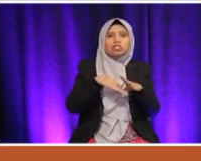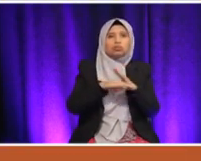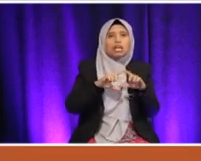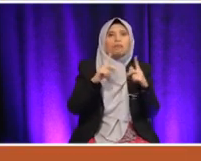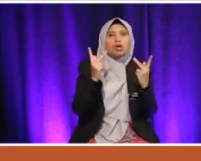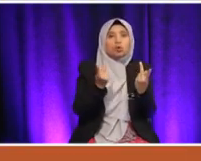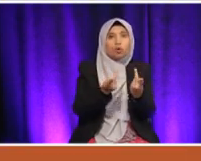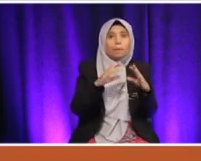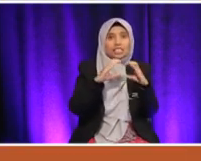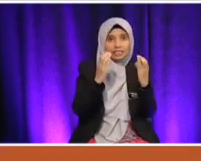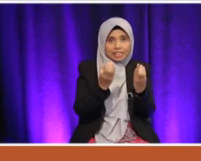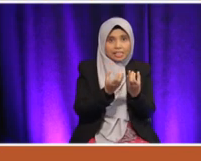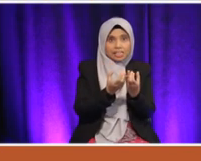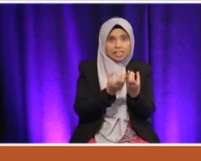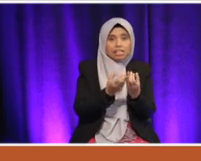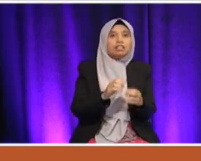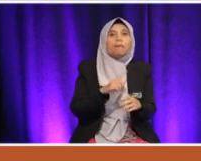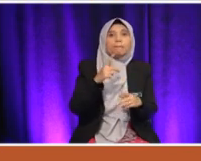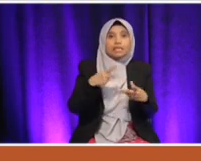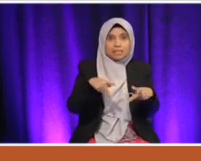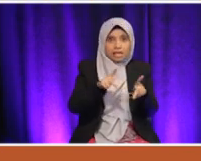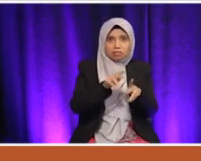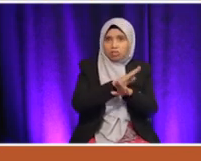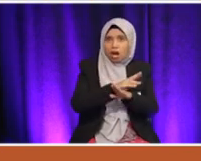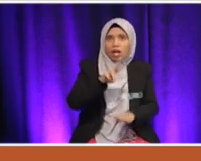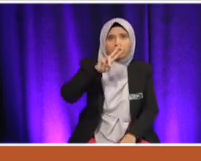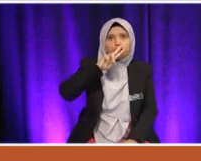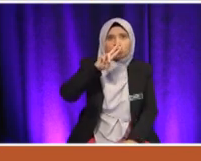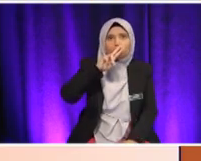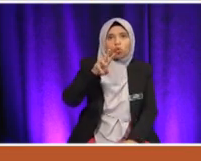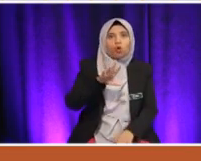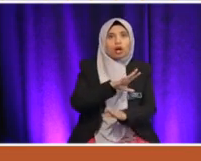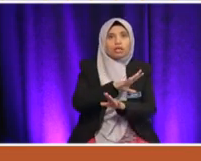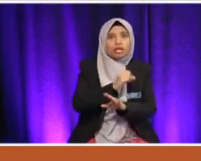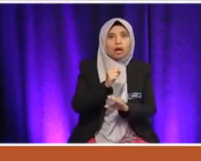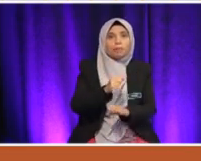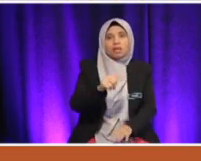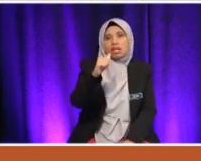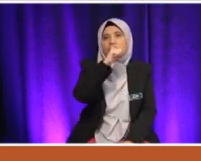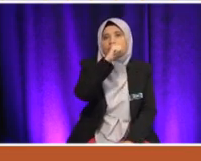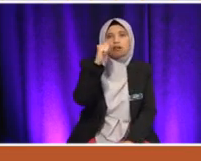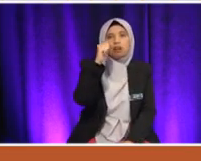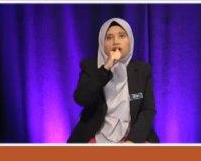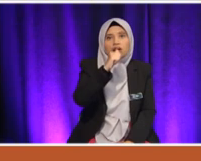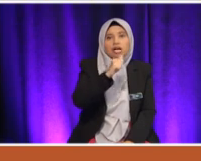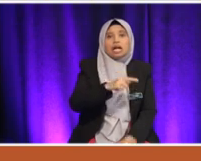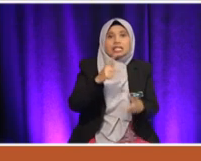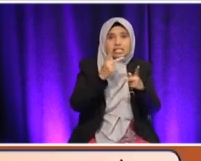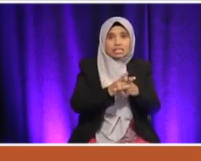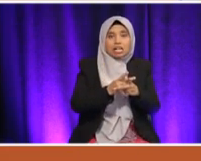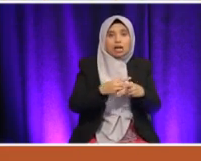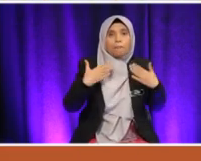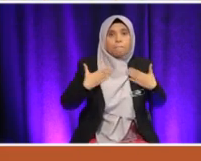kita hendaklah paling penting jangan merokok atau mengambil alkohol kemudian mengekang berat badan